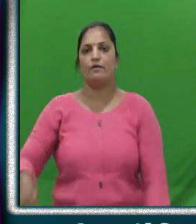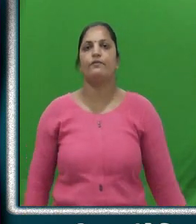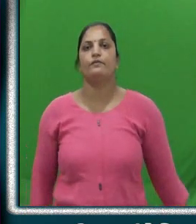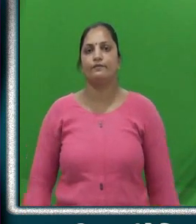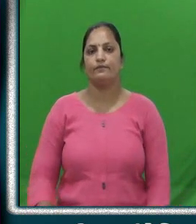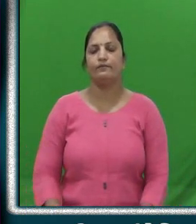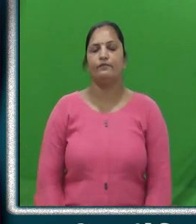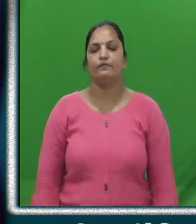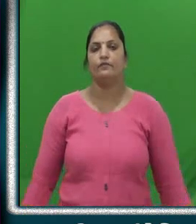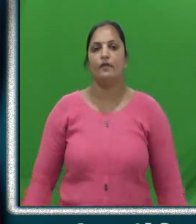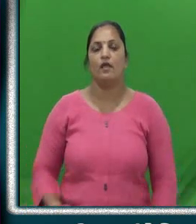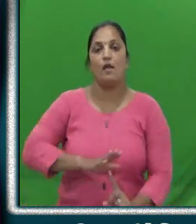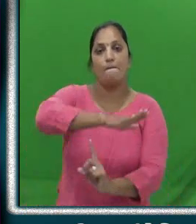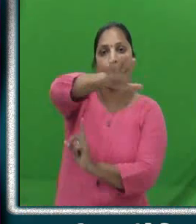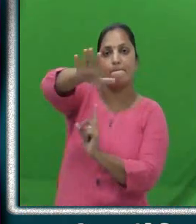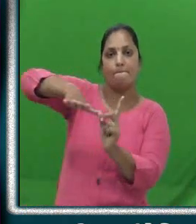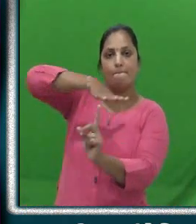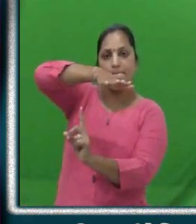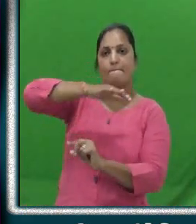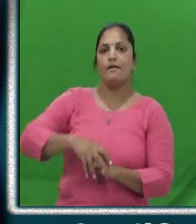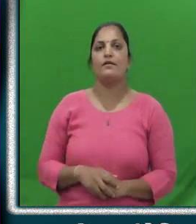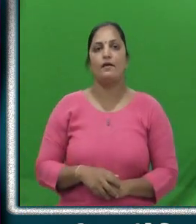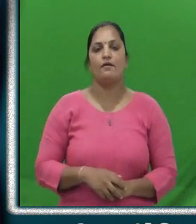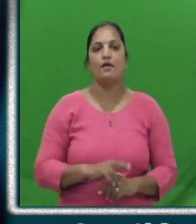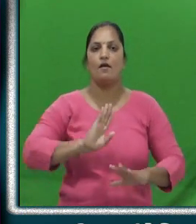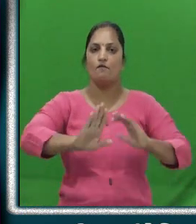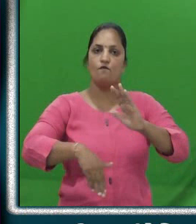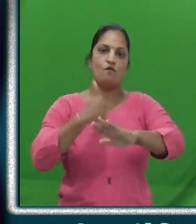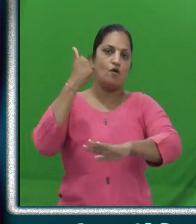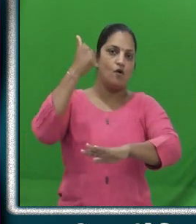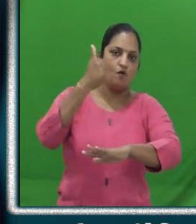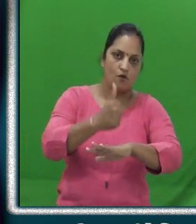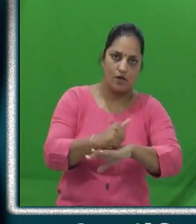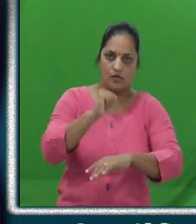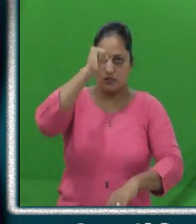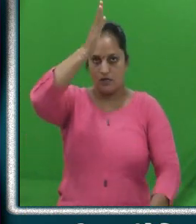બરાબર. એન્વાયરમેન્ટાલિસ્ટ એટલે પર્યાવરણવાદી. ફાઉન્ડેશન